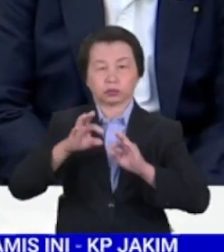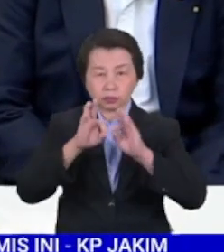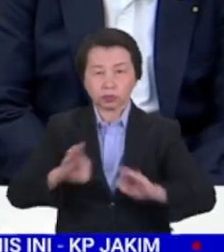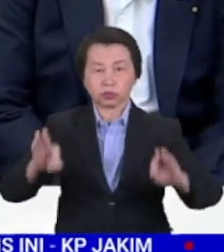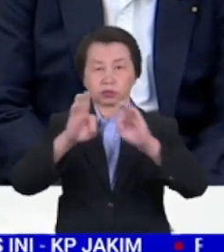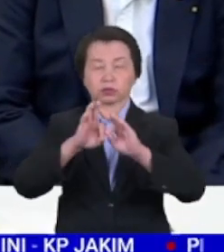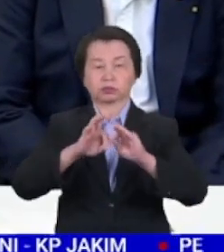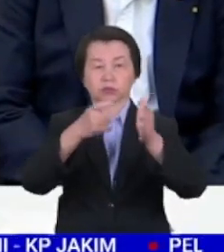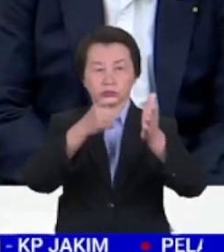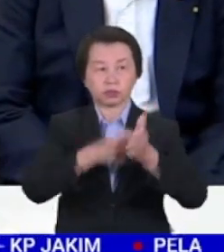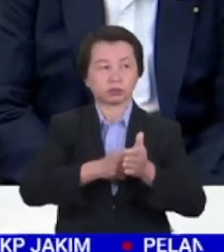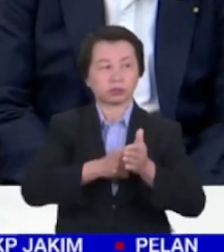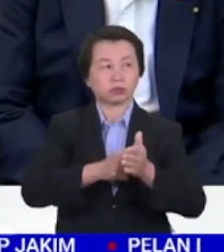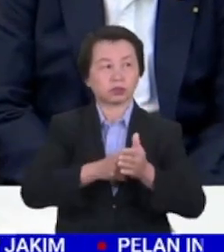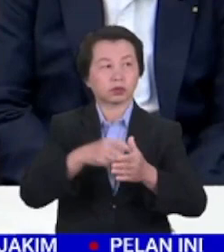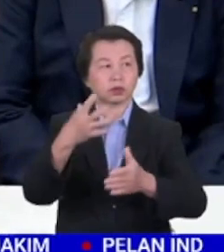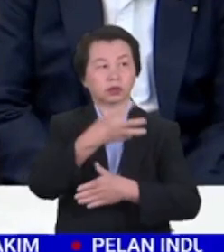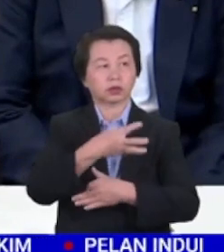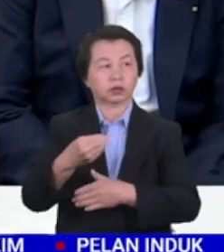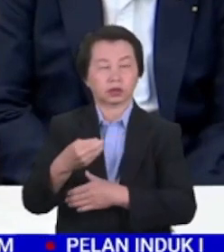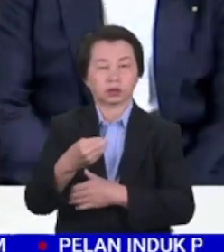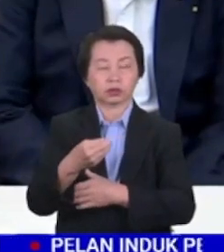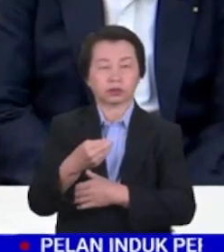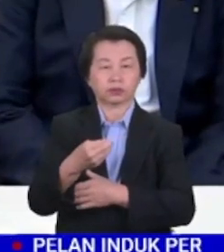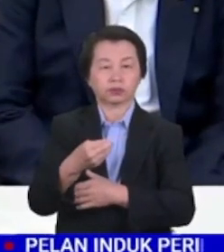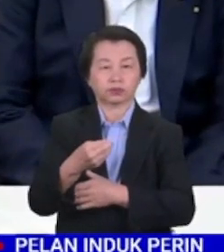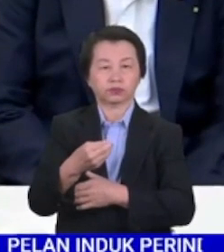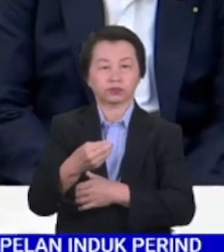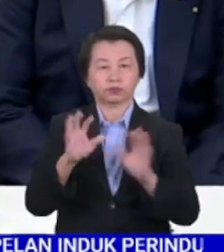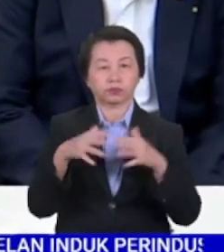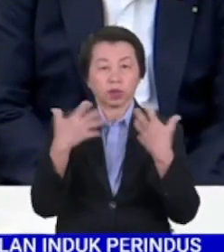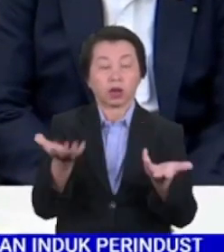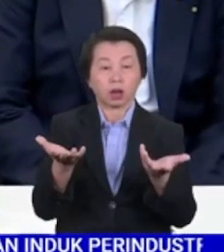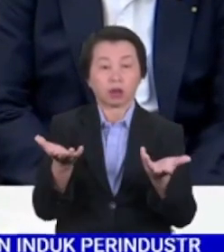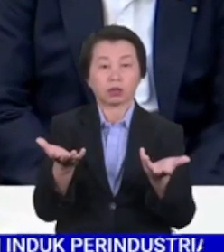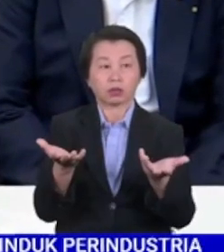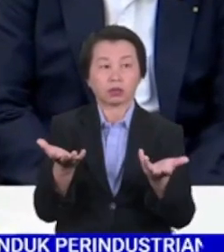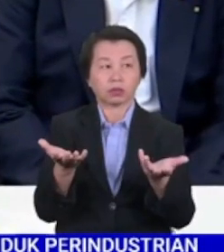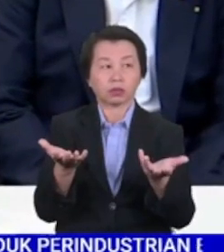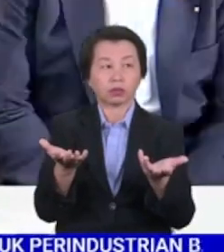kepentingan, keperluan dan juga bagaimana